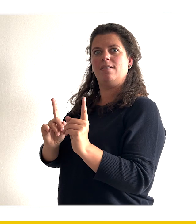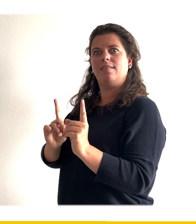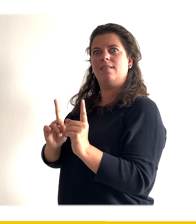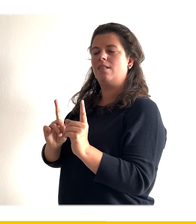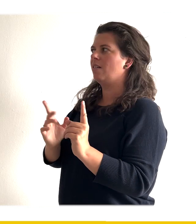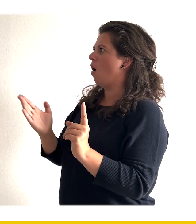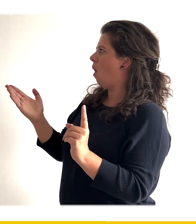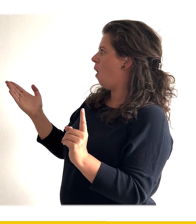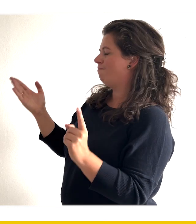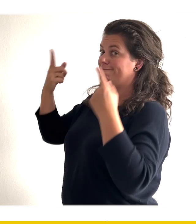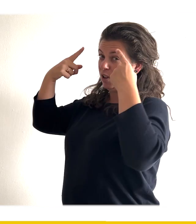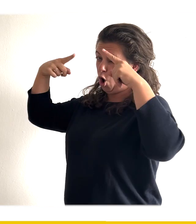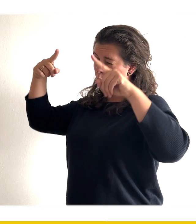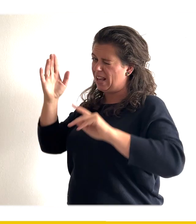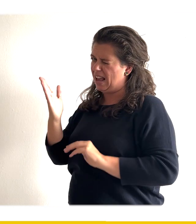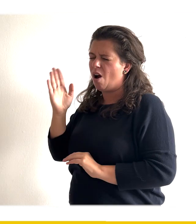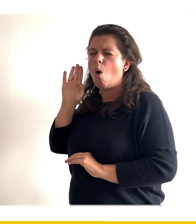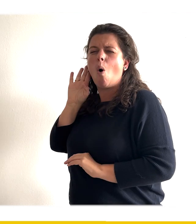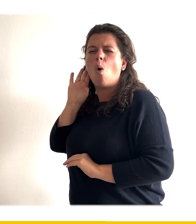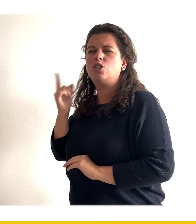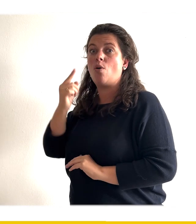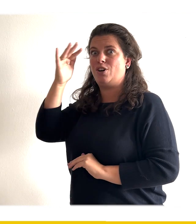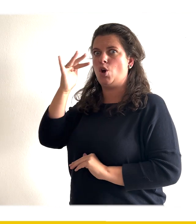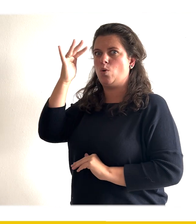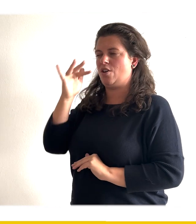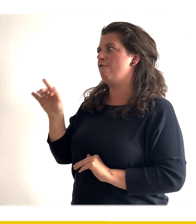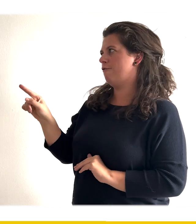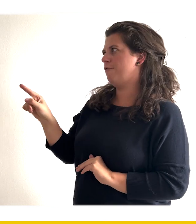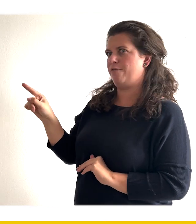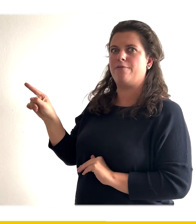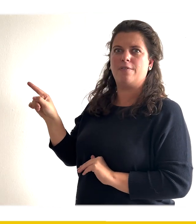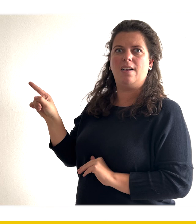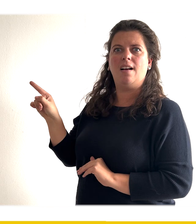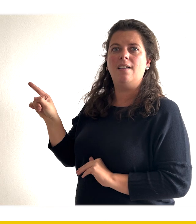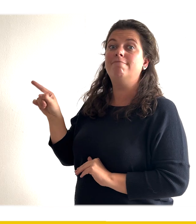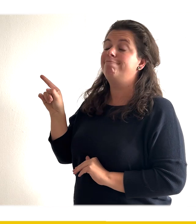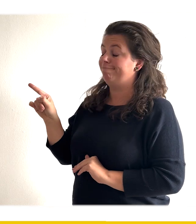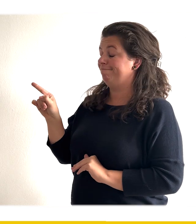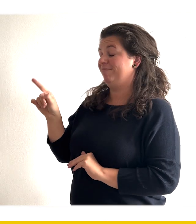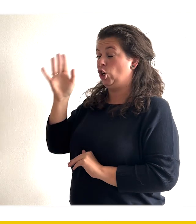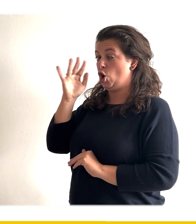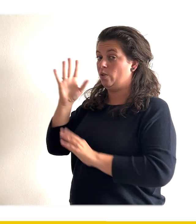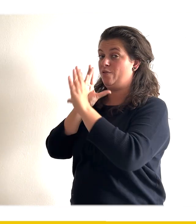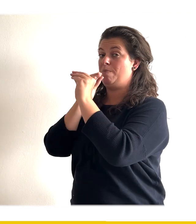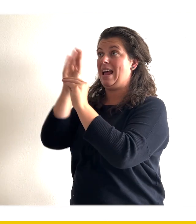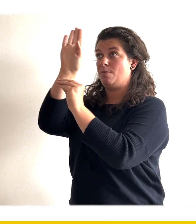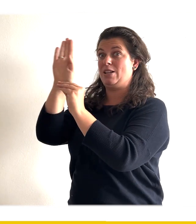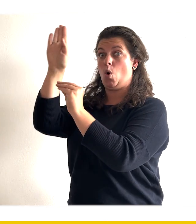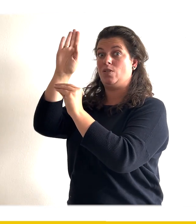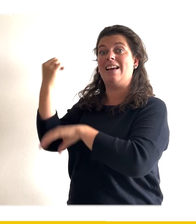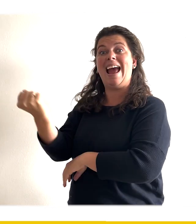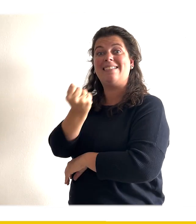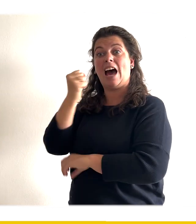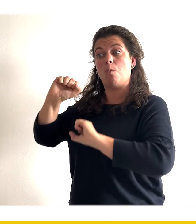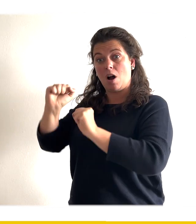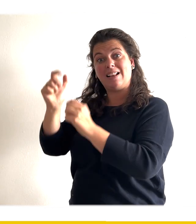De koning heeft gehoord over Jozef. Dat hij met God praat en daardoor dromen